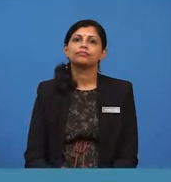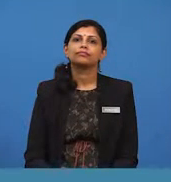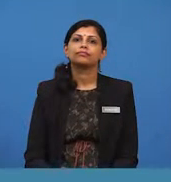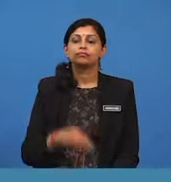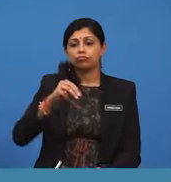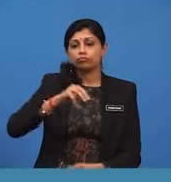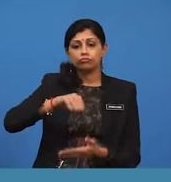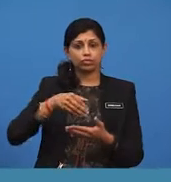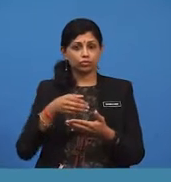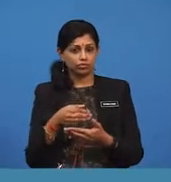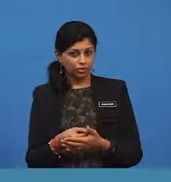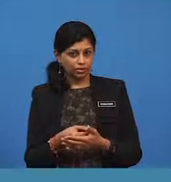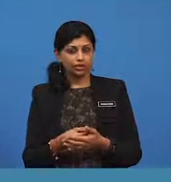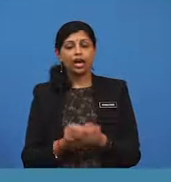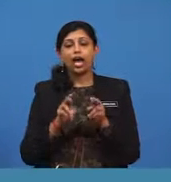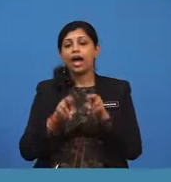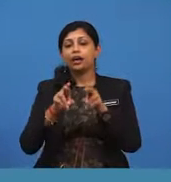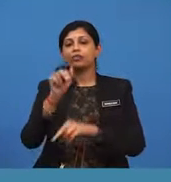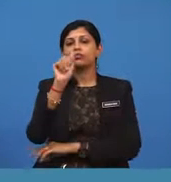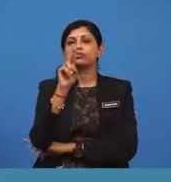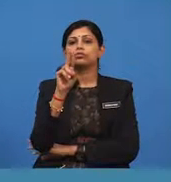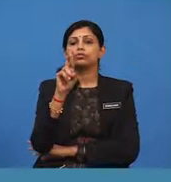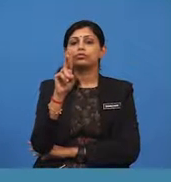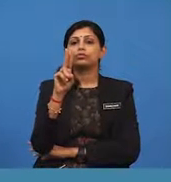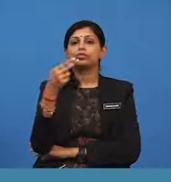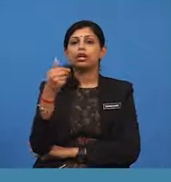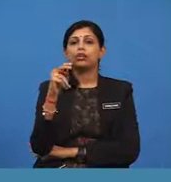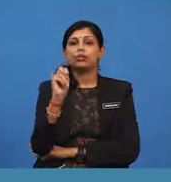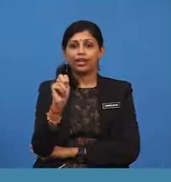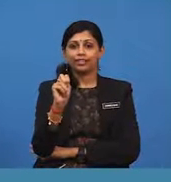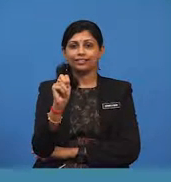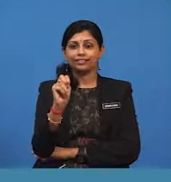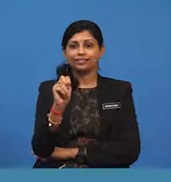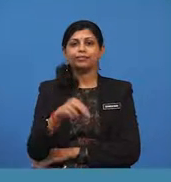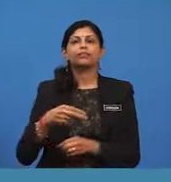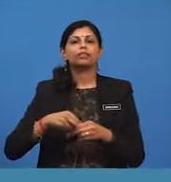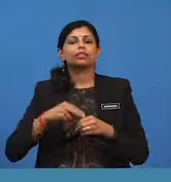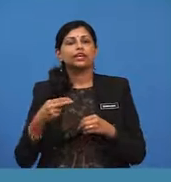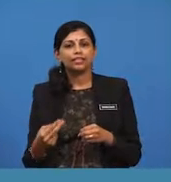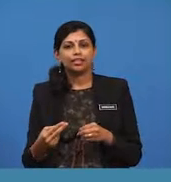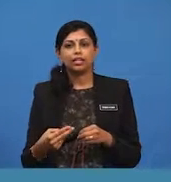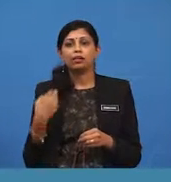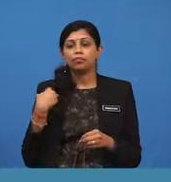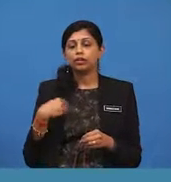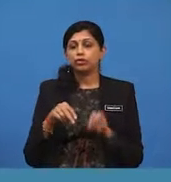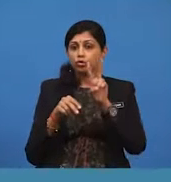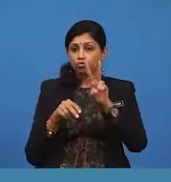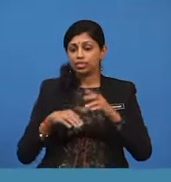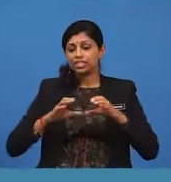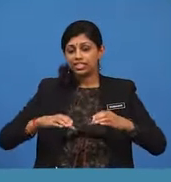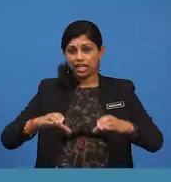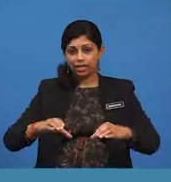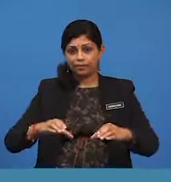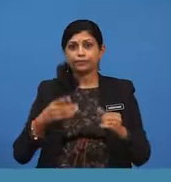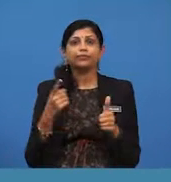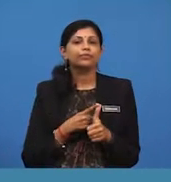Murid-murid semua, arus aruhan atau DGE teraruh terhasil melalui dua cara.